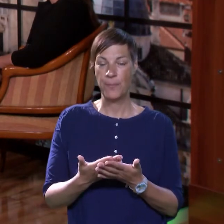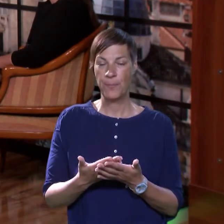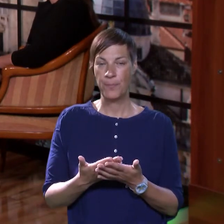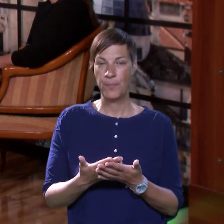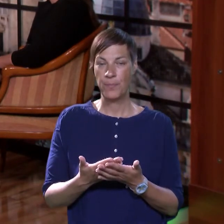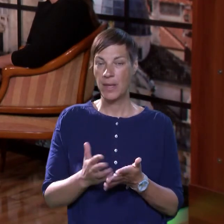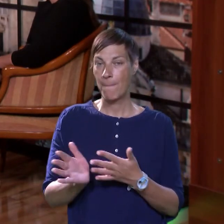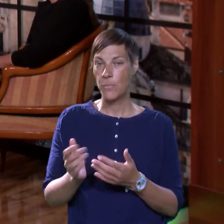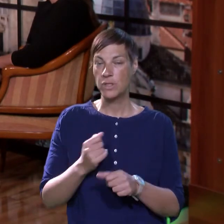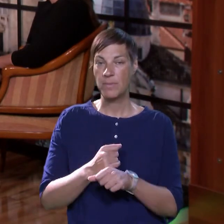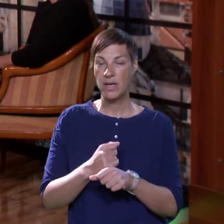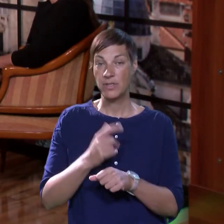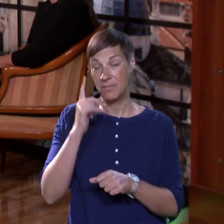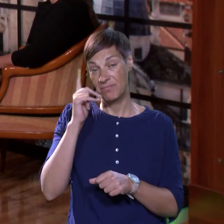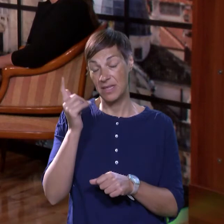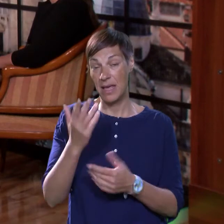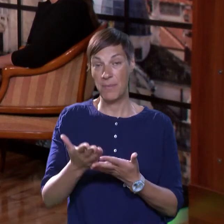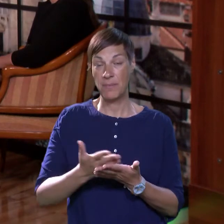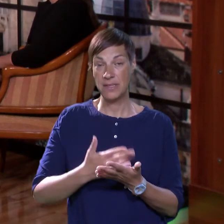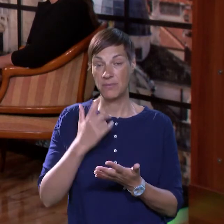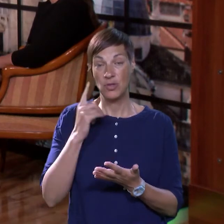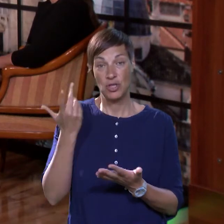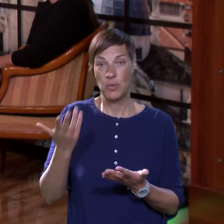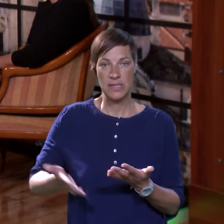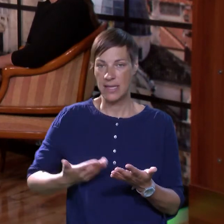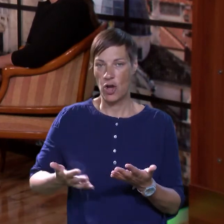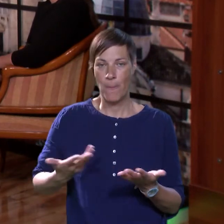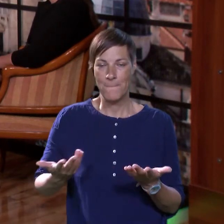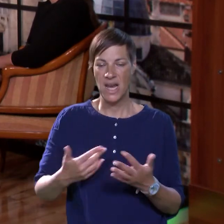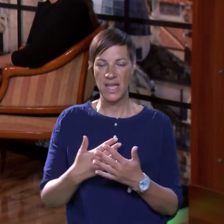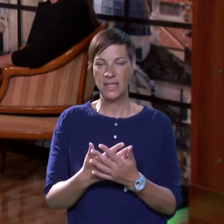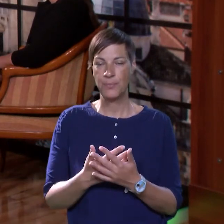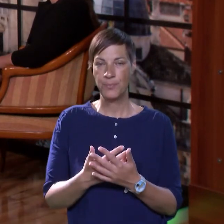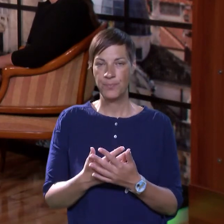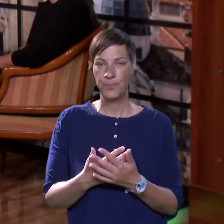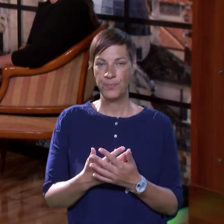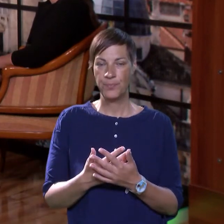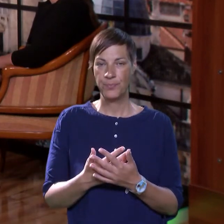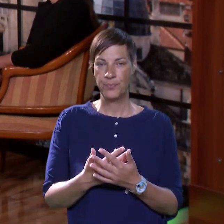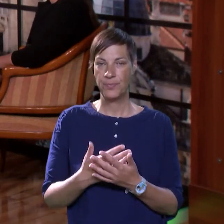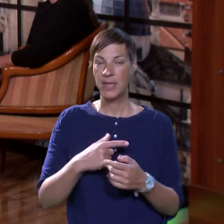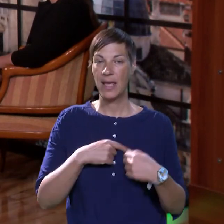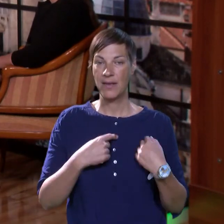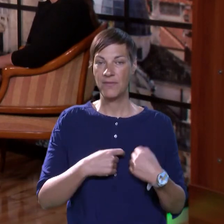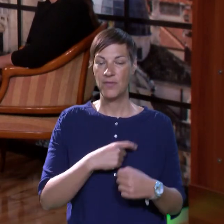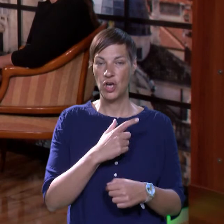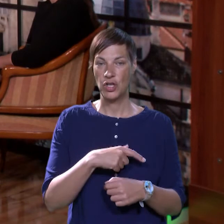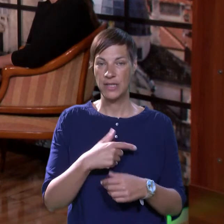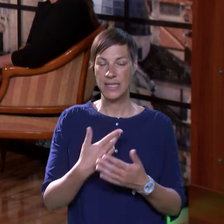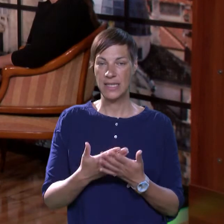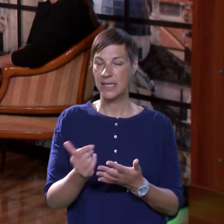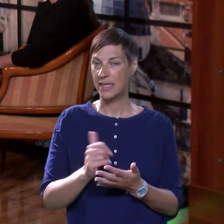krajeva, posebno ako se radi o temama za mlade, pa ko će o tome bolje znati nego oni? Tako da, da paće,